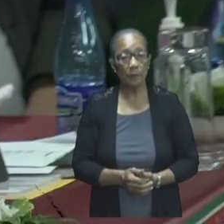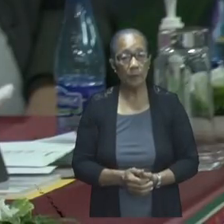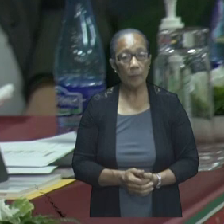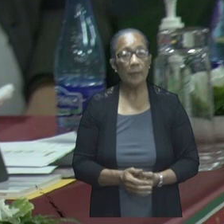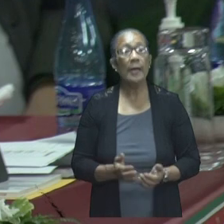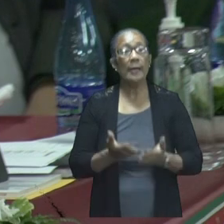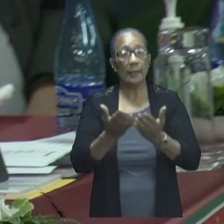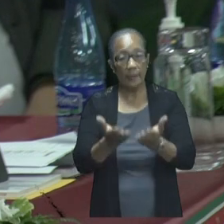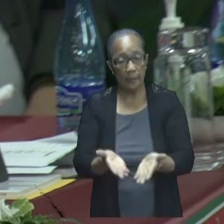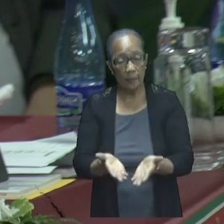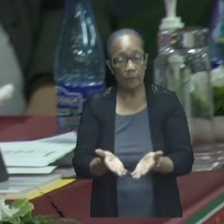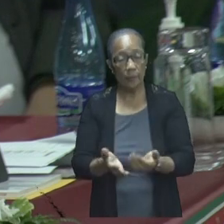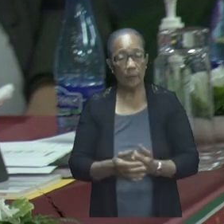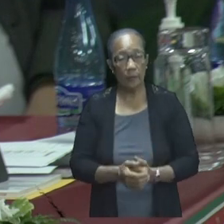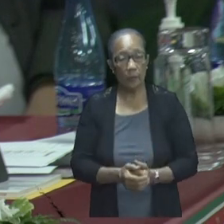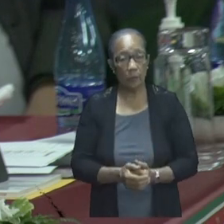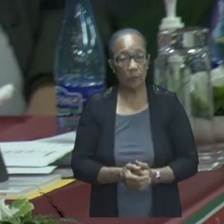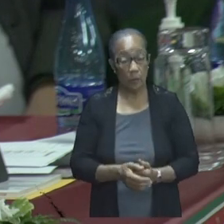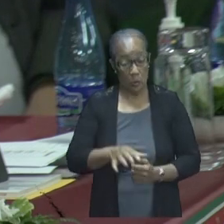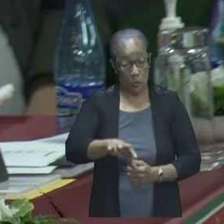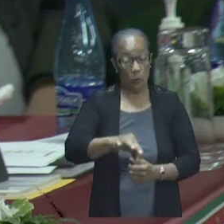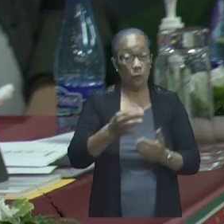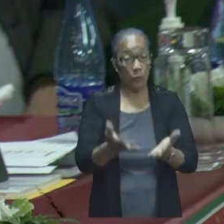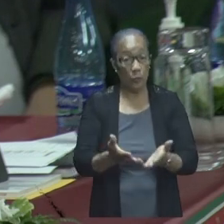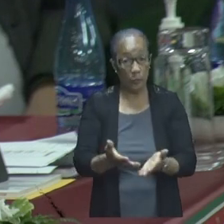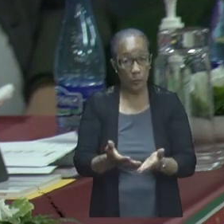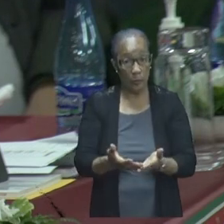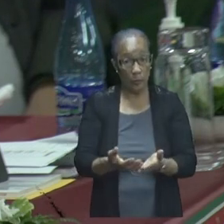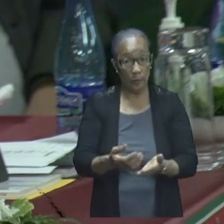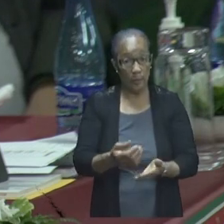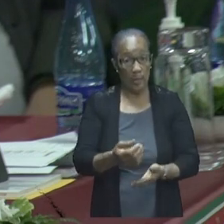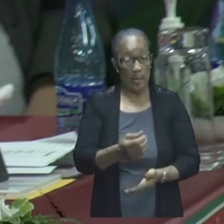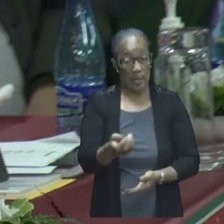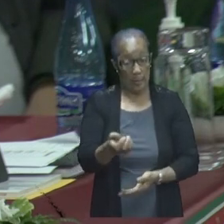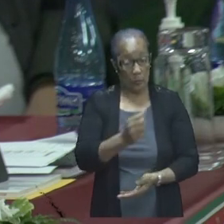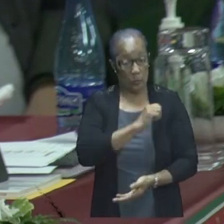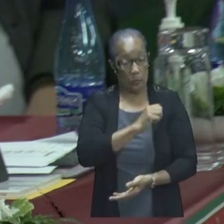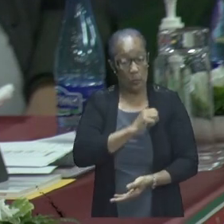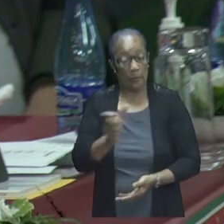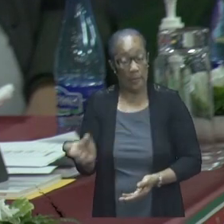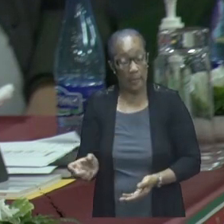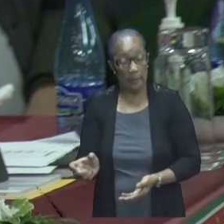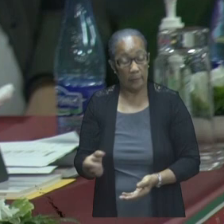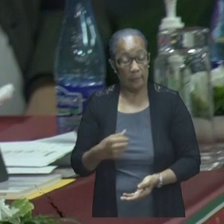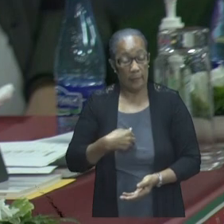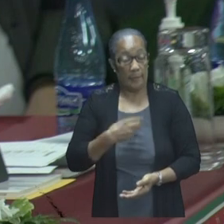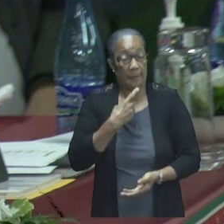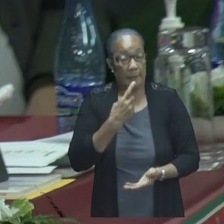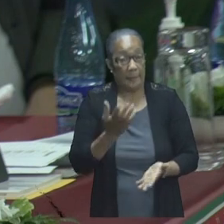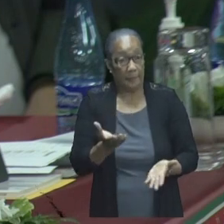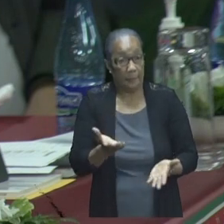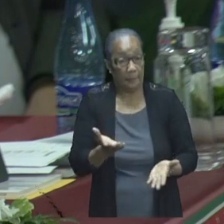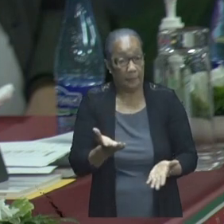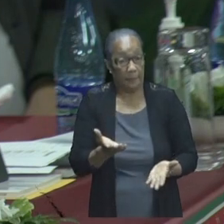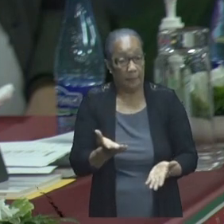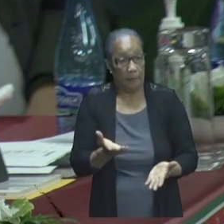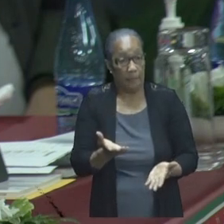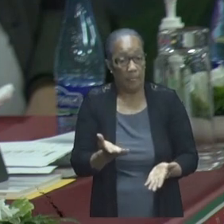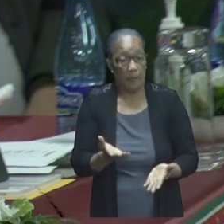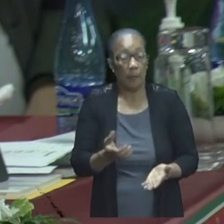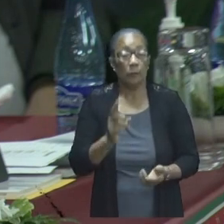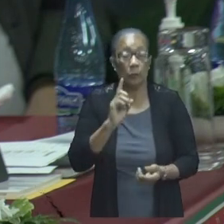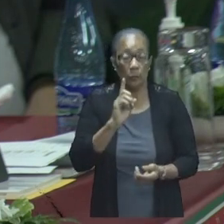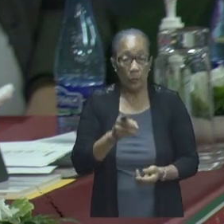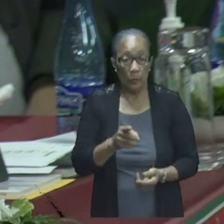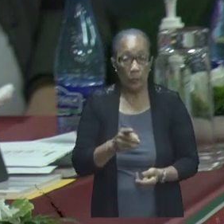geef je de voorkeur aan schuldeisers en ik gaat zeggen die mede door hun